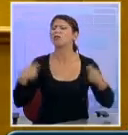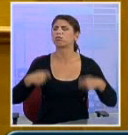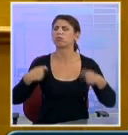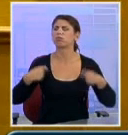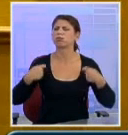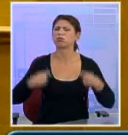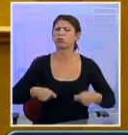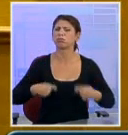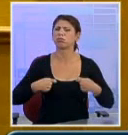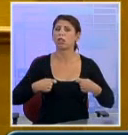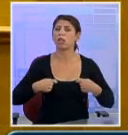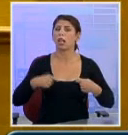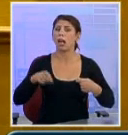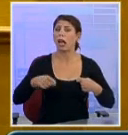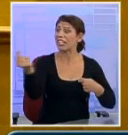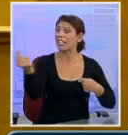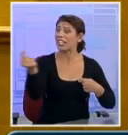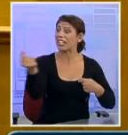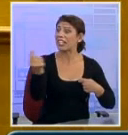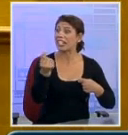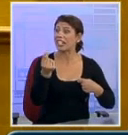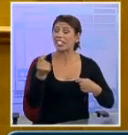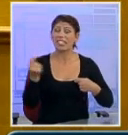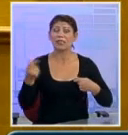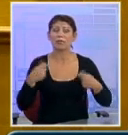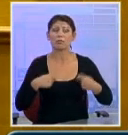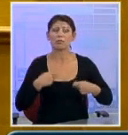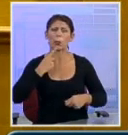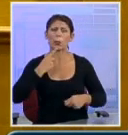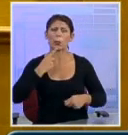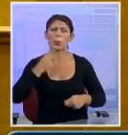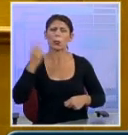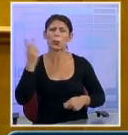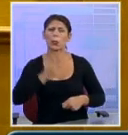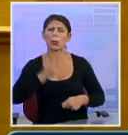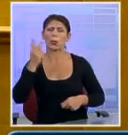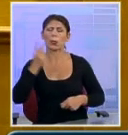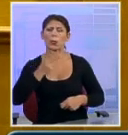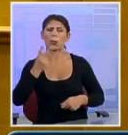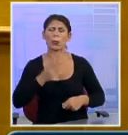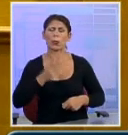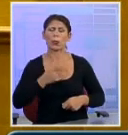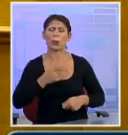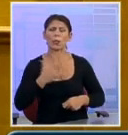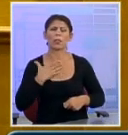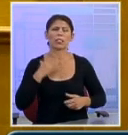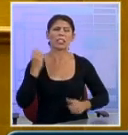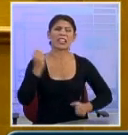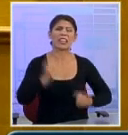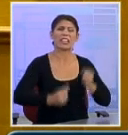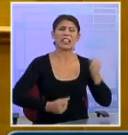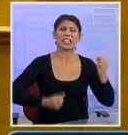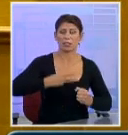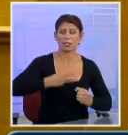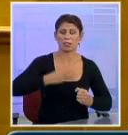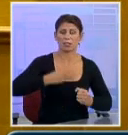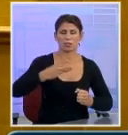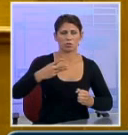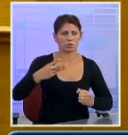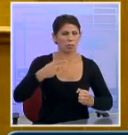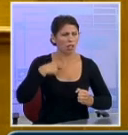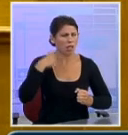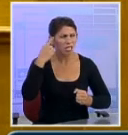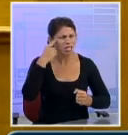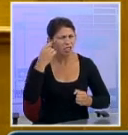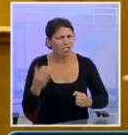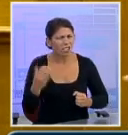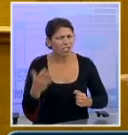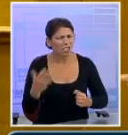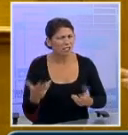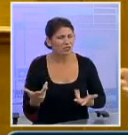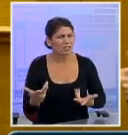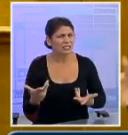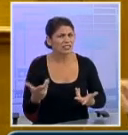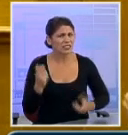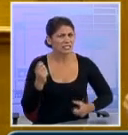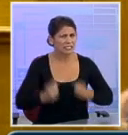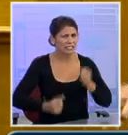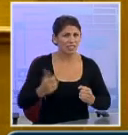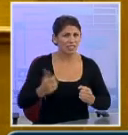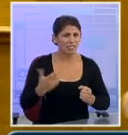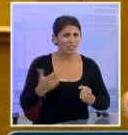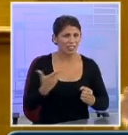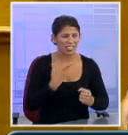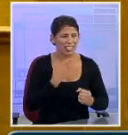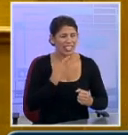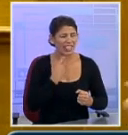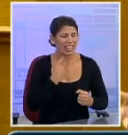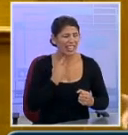και σας κυνηγούν, το εννοείτε διαφορετικά. Λοιπόν, εγώ σας καλώ, δεν έχει ονόματα και διευθύνσεις. Και επίθετα. Ή